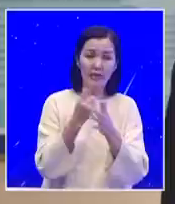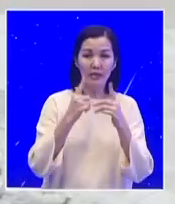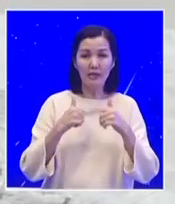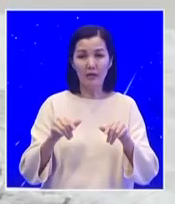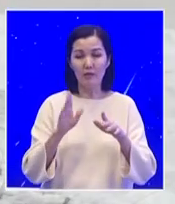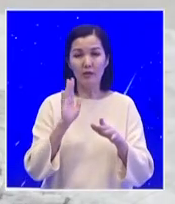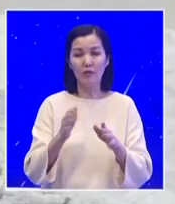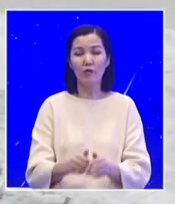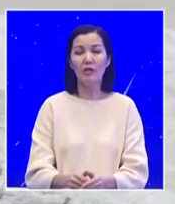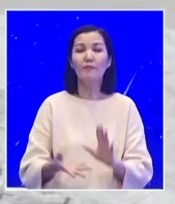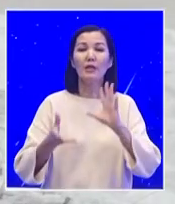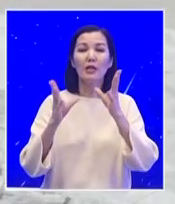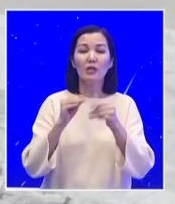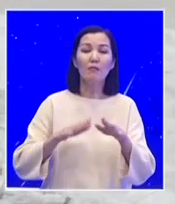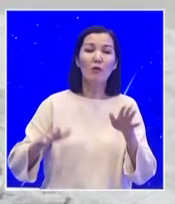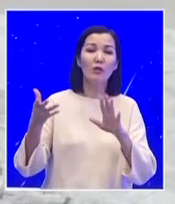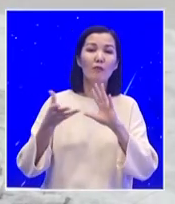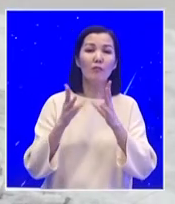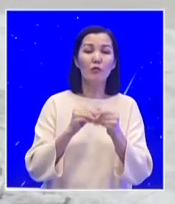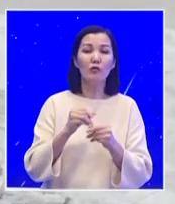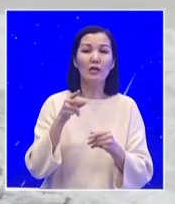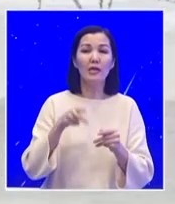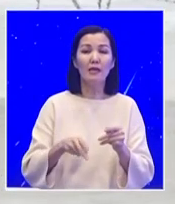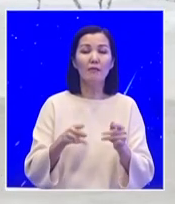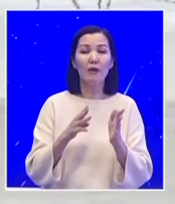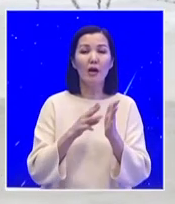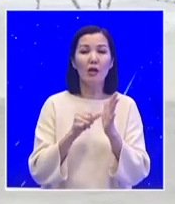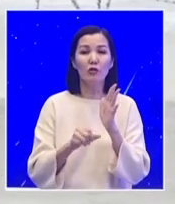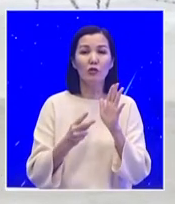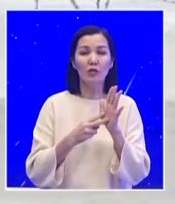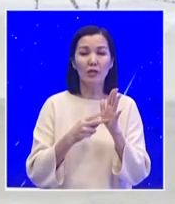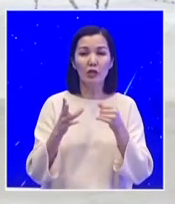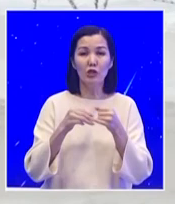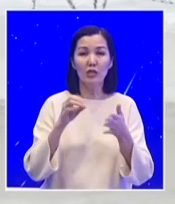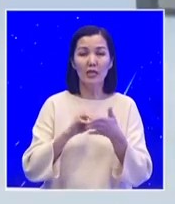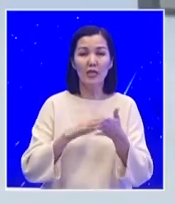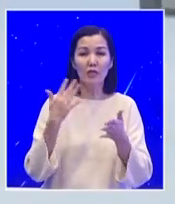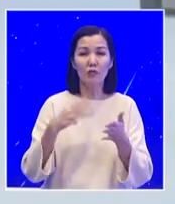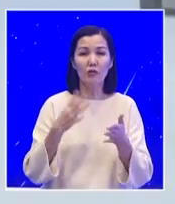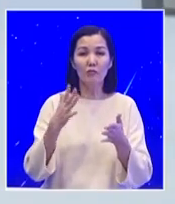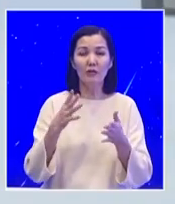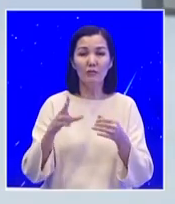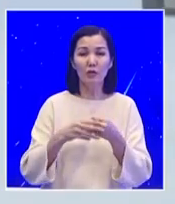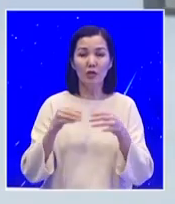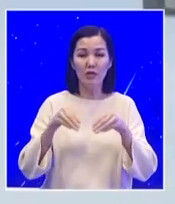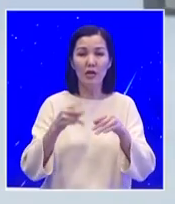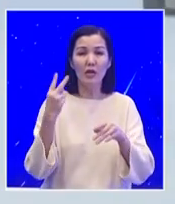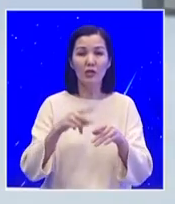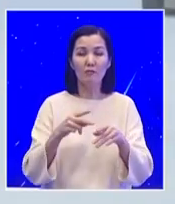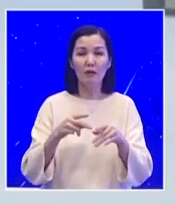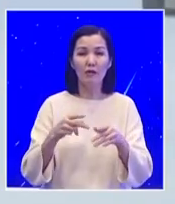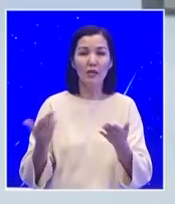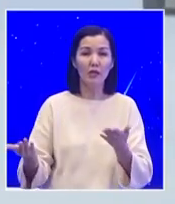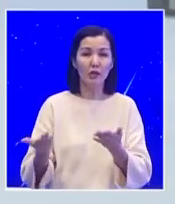құрылады. Жалпы аудан бойынша 262 мың гектар ауыл шаруашылығы жері тіркелген. Оның 35 мыңы егістік, 20 мыңы шабындық